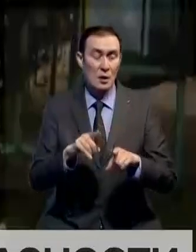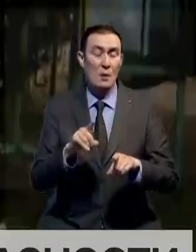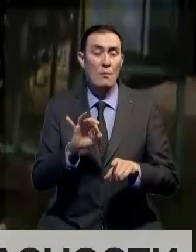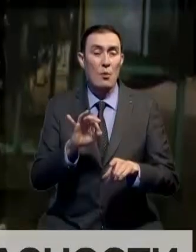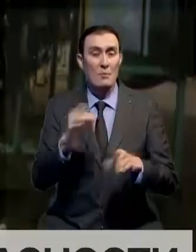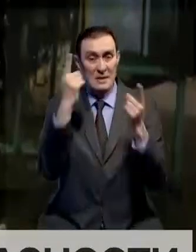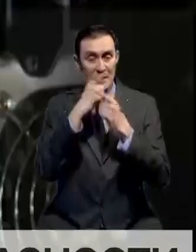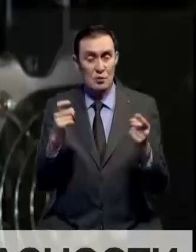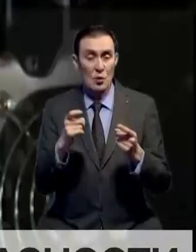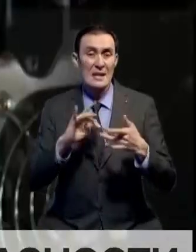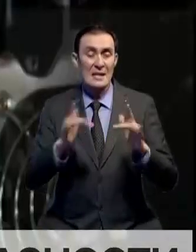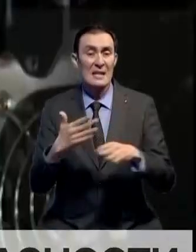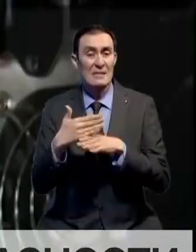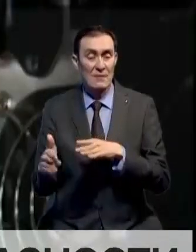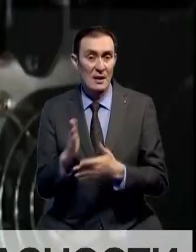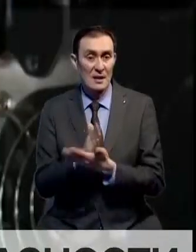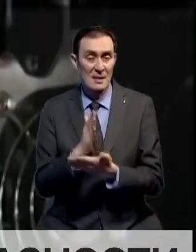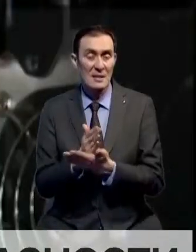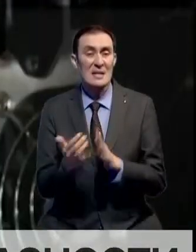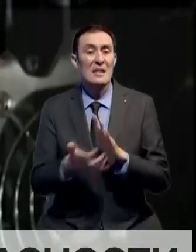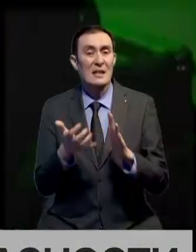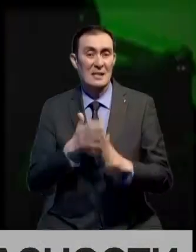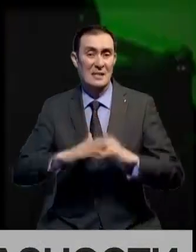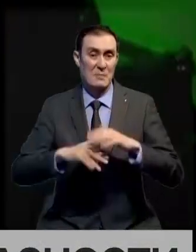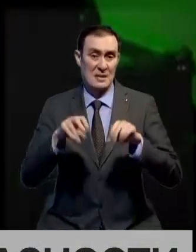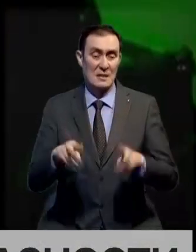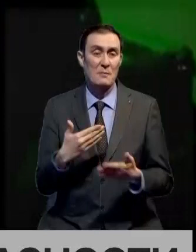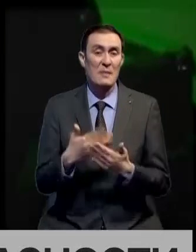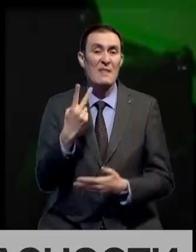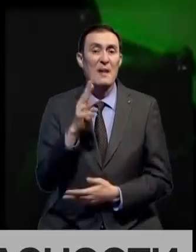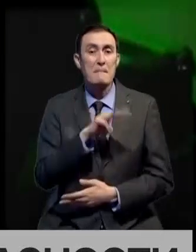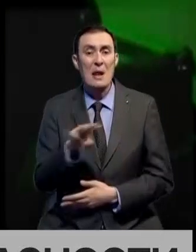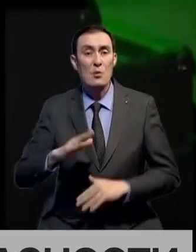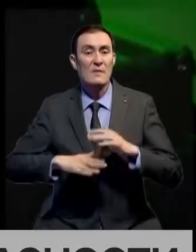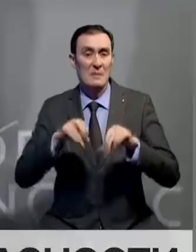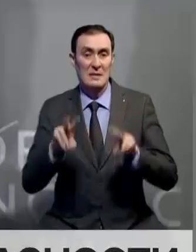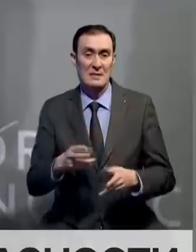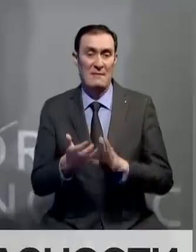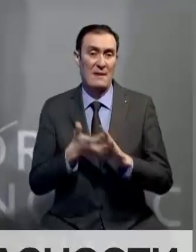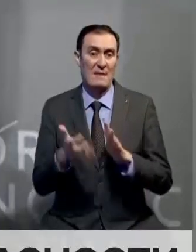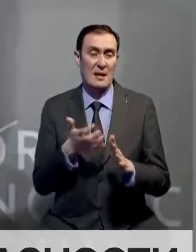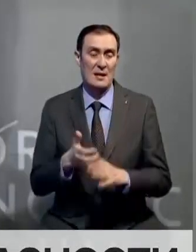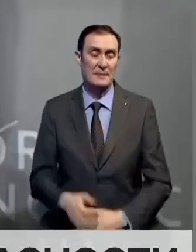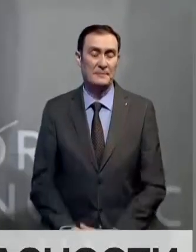предоставленным данным, киберсфера испытывает кадровый голод. Не хватает примерно 2 миллионов специалистов.